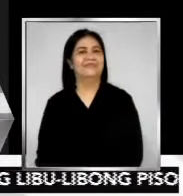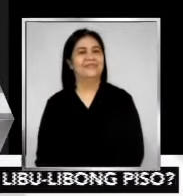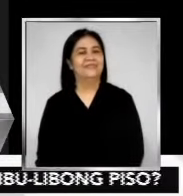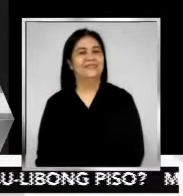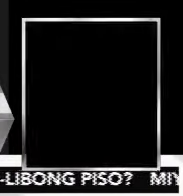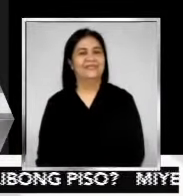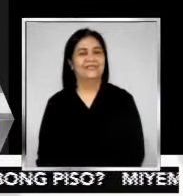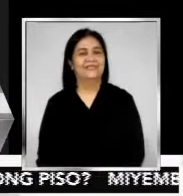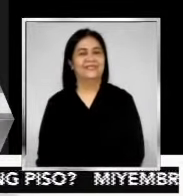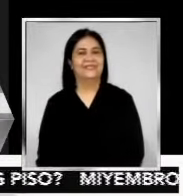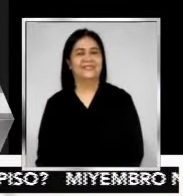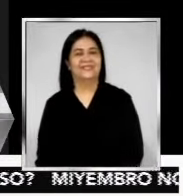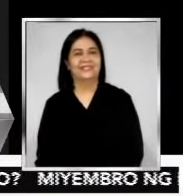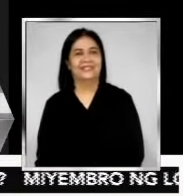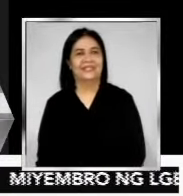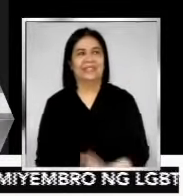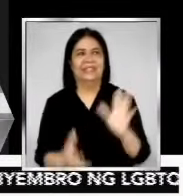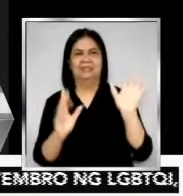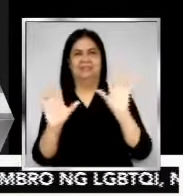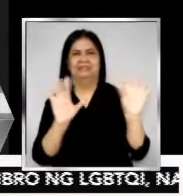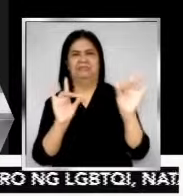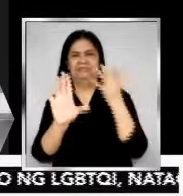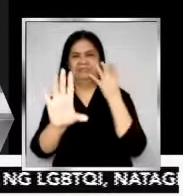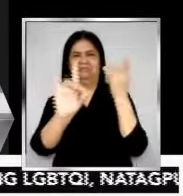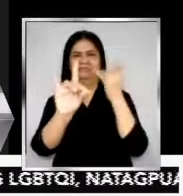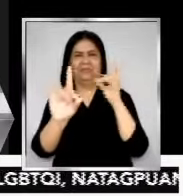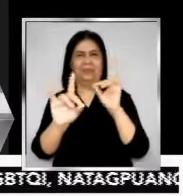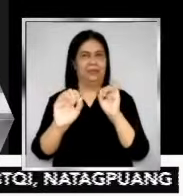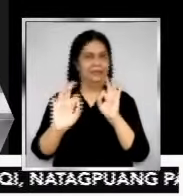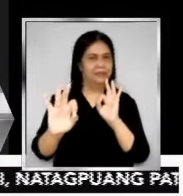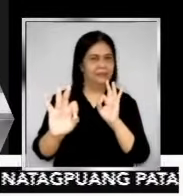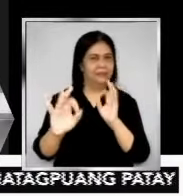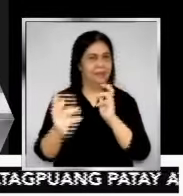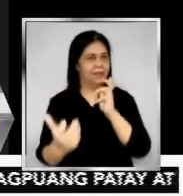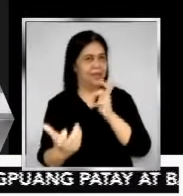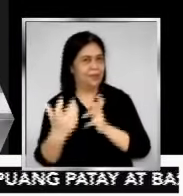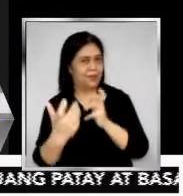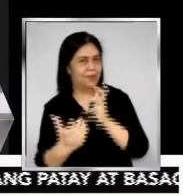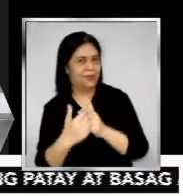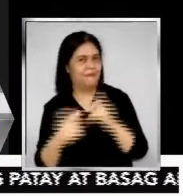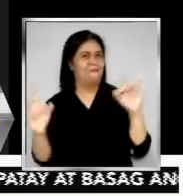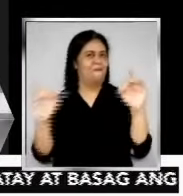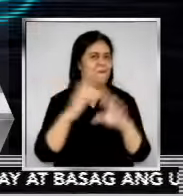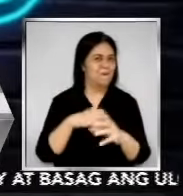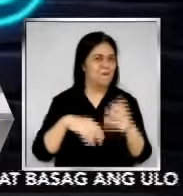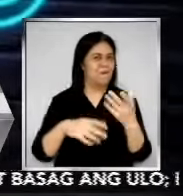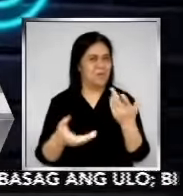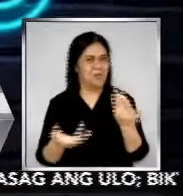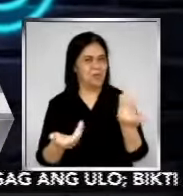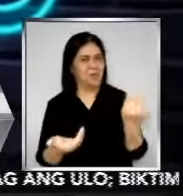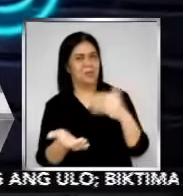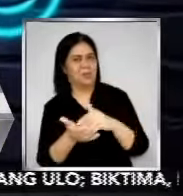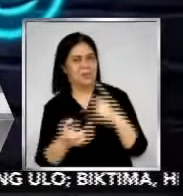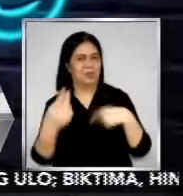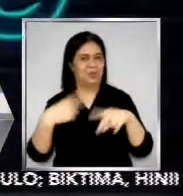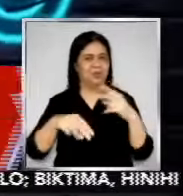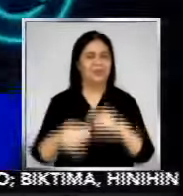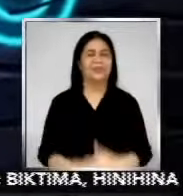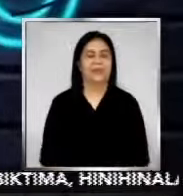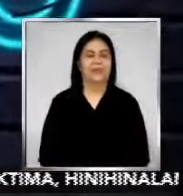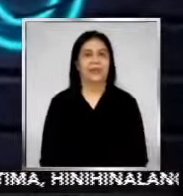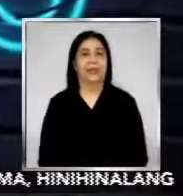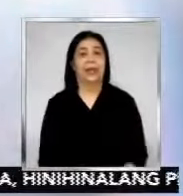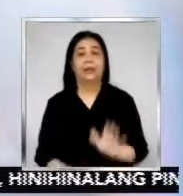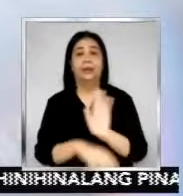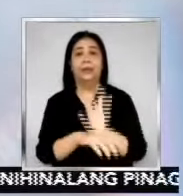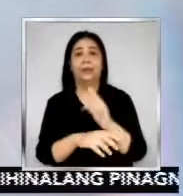eh. Alam na, gamay na namin ni Seth agad kung paano babawiin yung Babawiin. Mapapanood ang Game of the